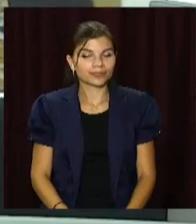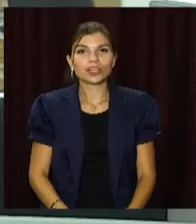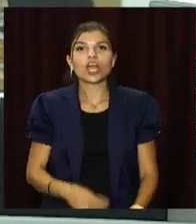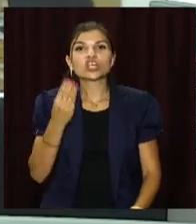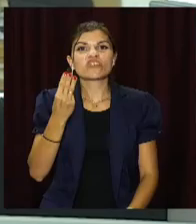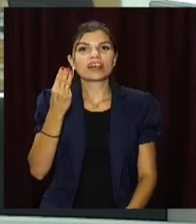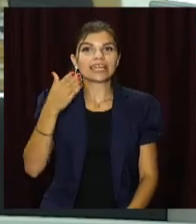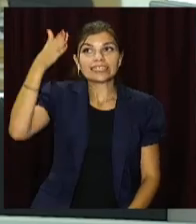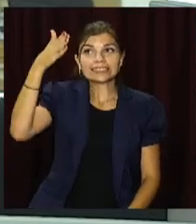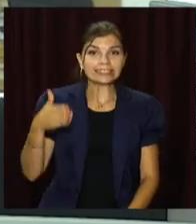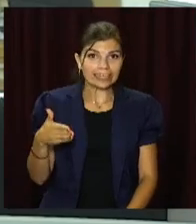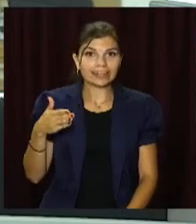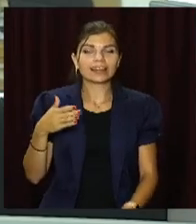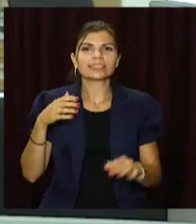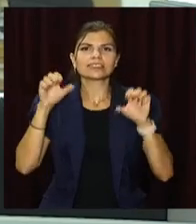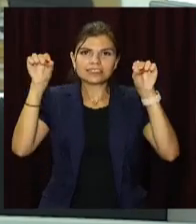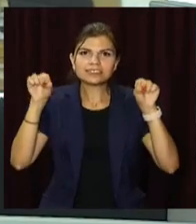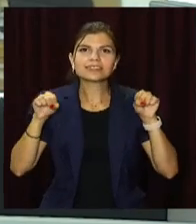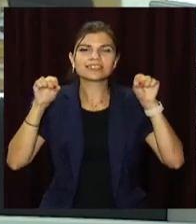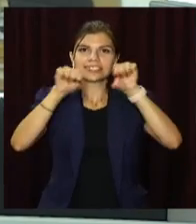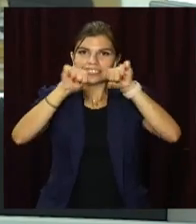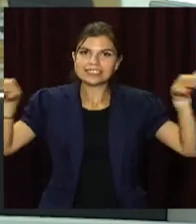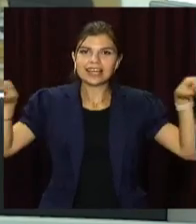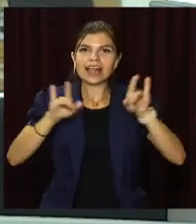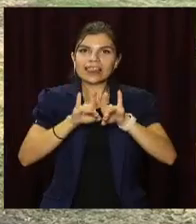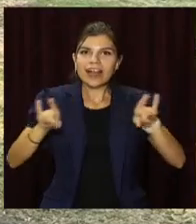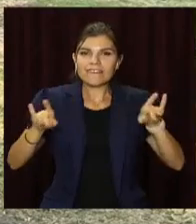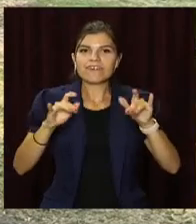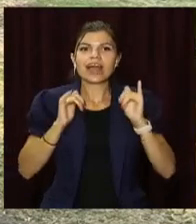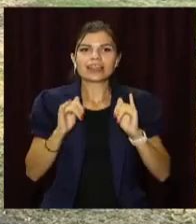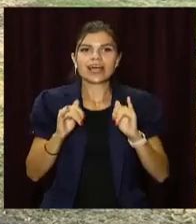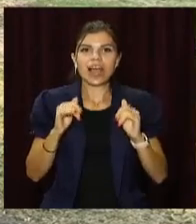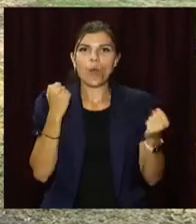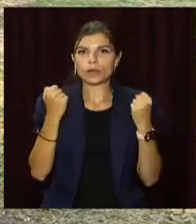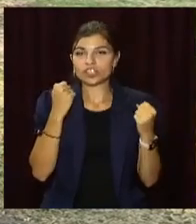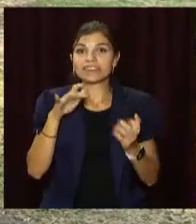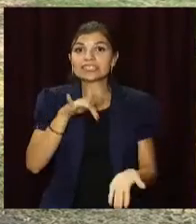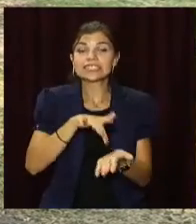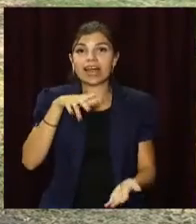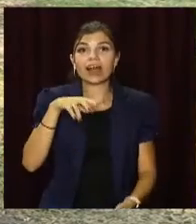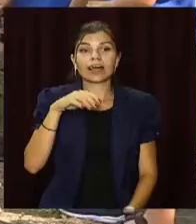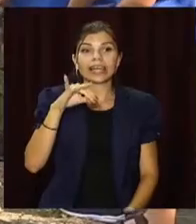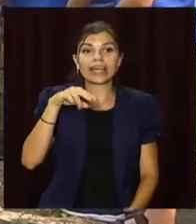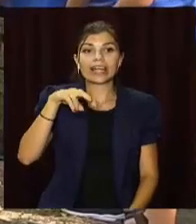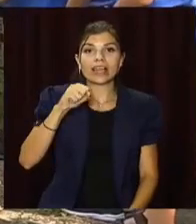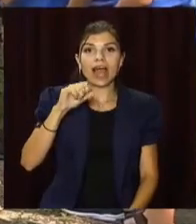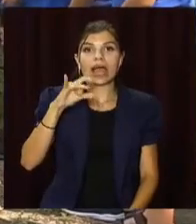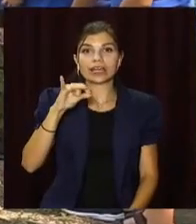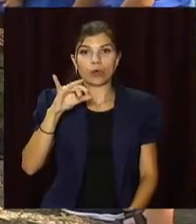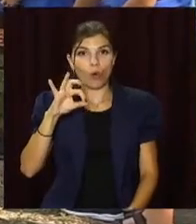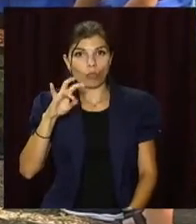Шведська стінка, гімнастичні бруси, перекладини, лава для динамічних вправ. У центрі Ларіонова відкрили